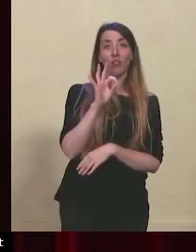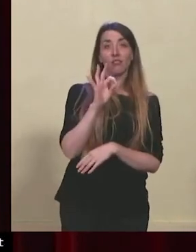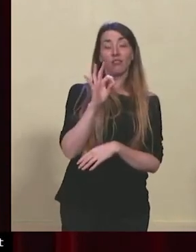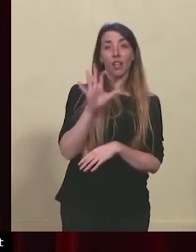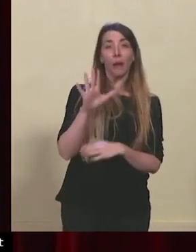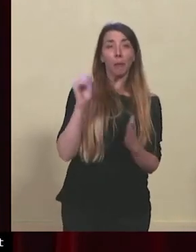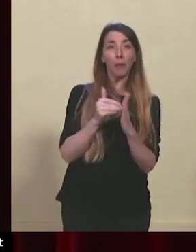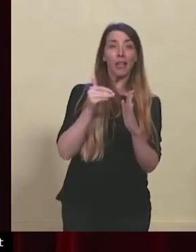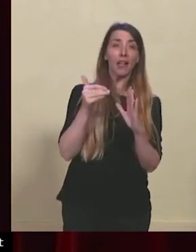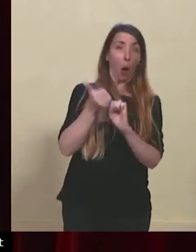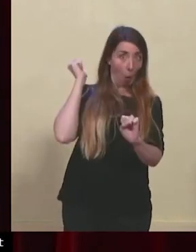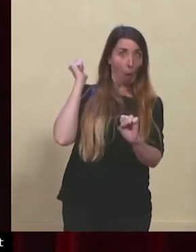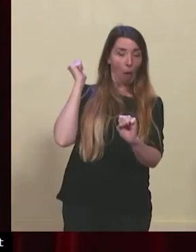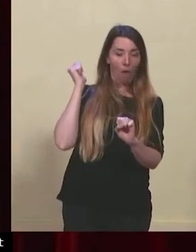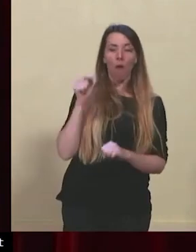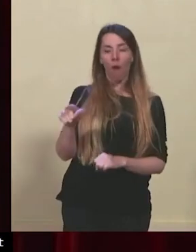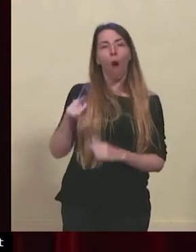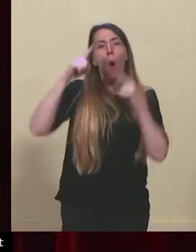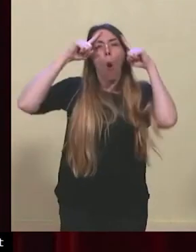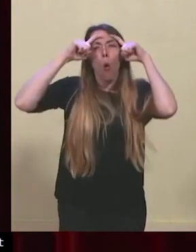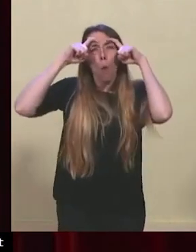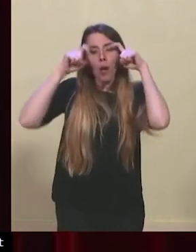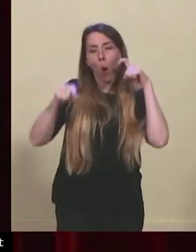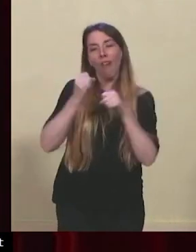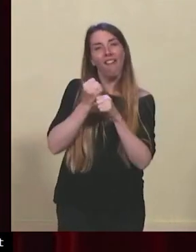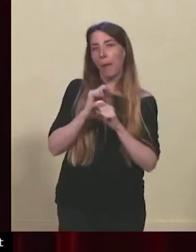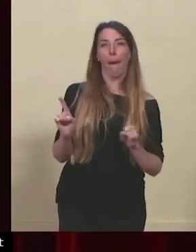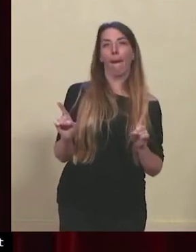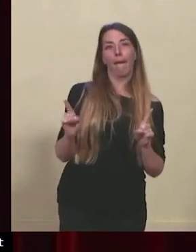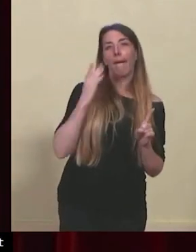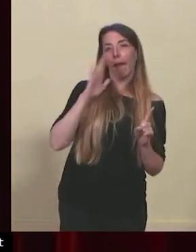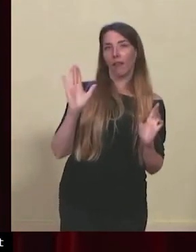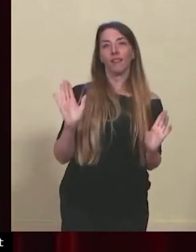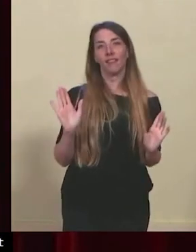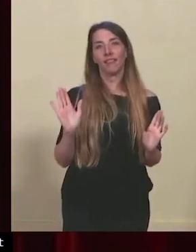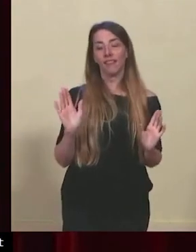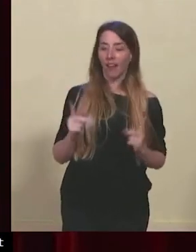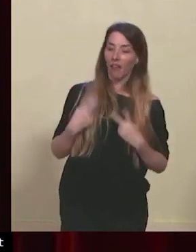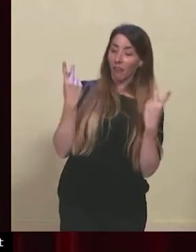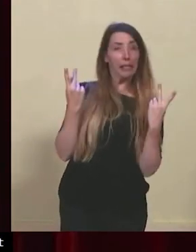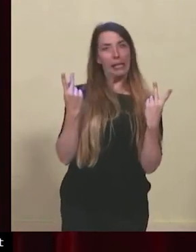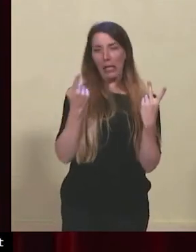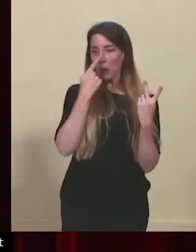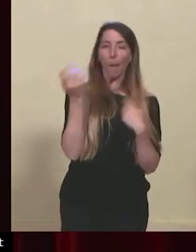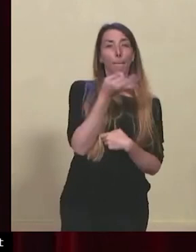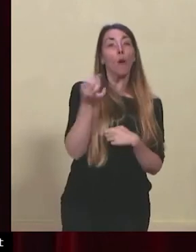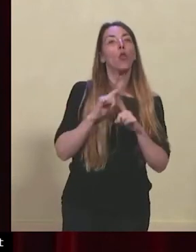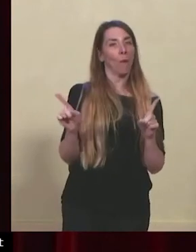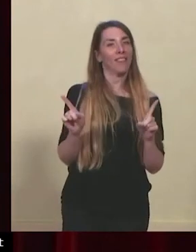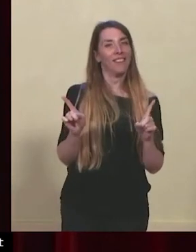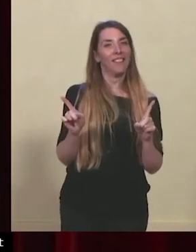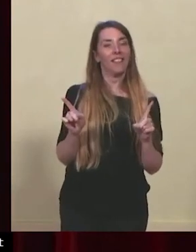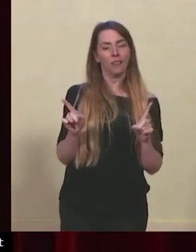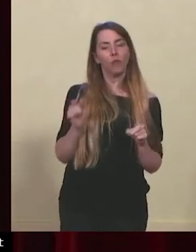Cro-Magnon, il bossait pas beaucoup à l'époque. Hein, mais bon, la vie était pas nickel non plus. Hein. Il y avait